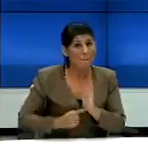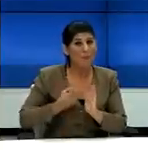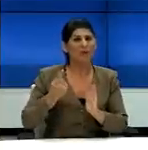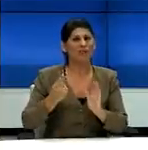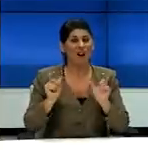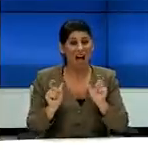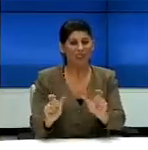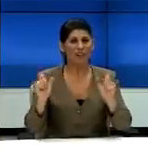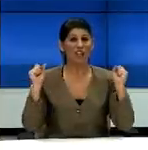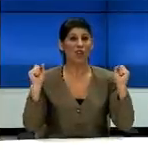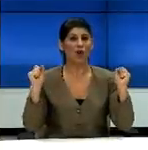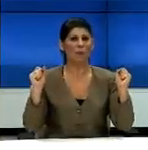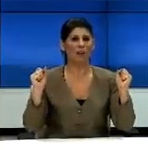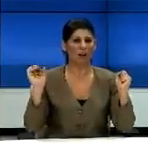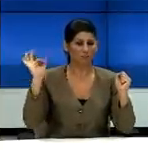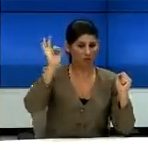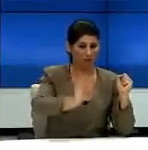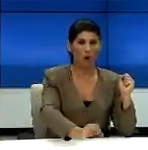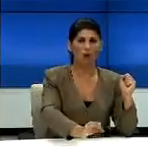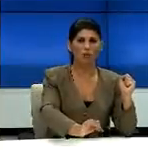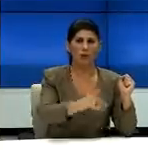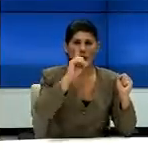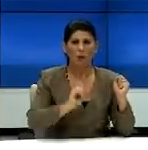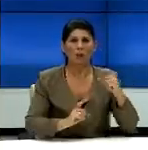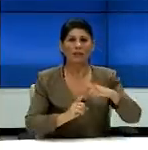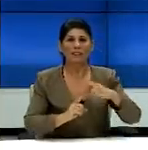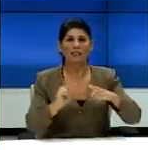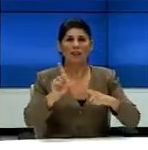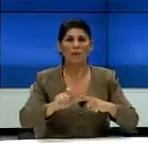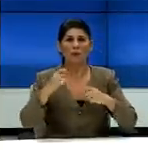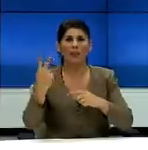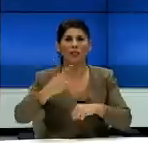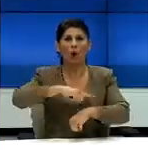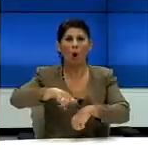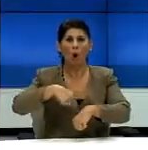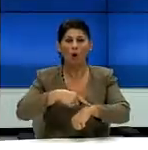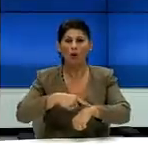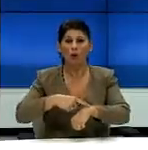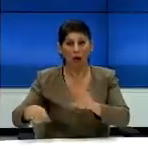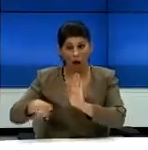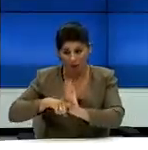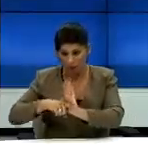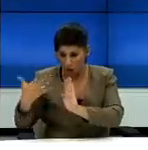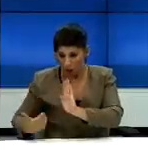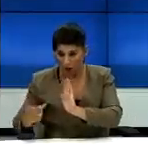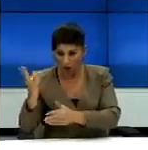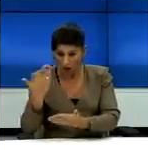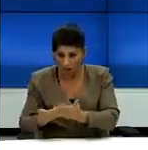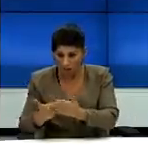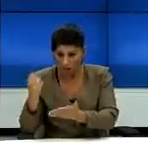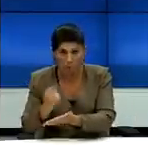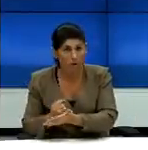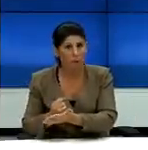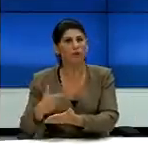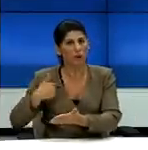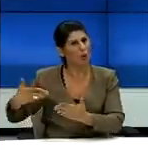ασφαλής υγειονομικά προορισμός, υποχρεωτικά τεστ 72 ώρων αρνητικό για να μπει στη χώρα. Δεν